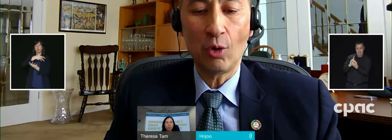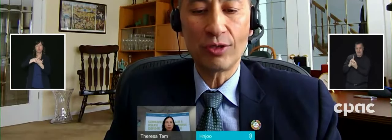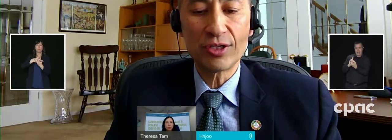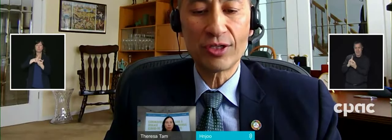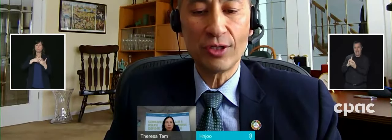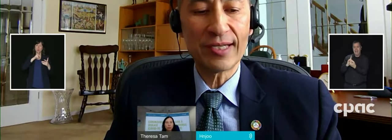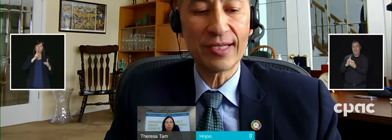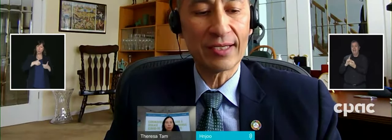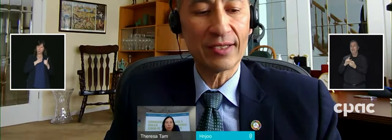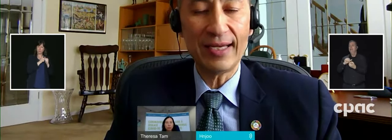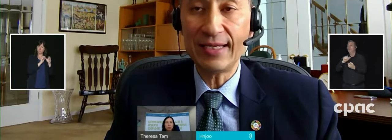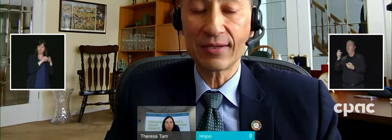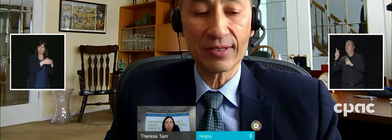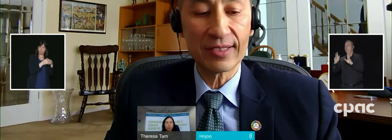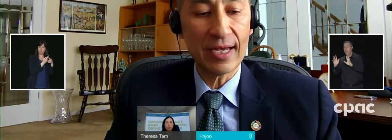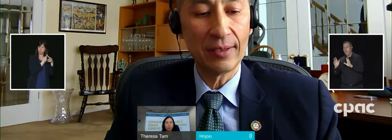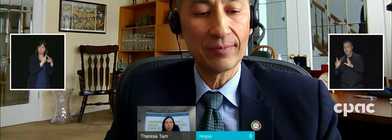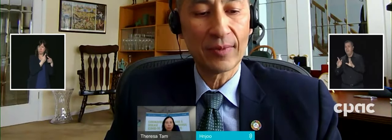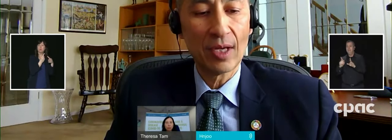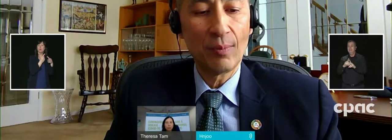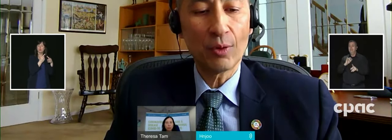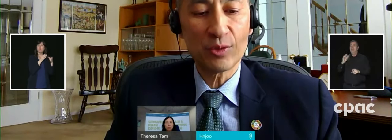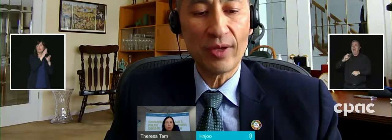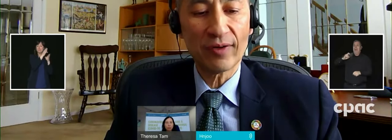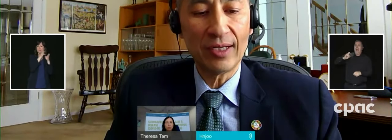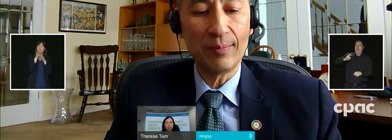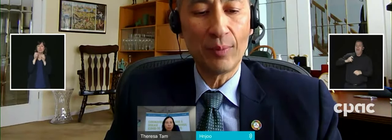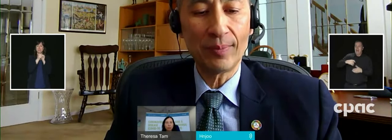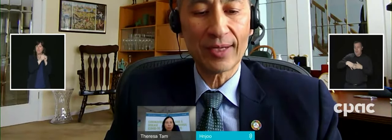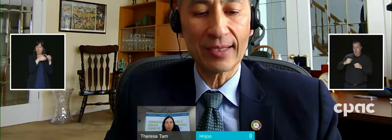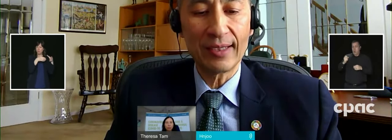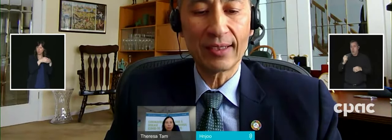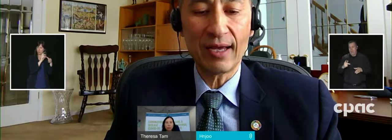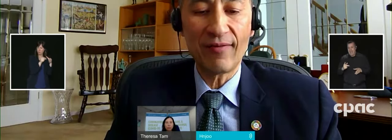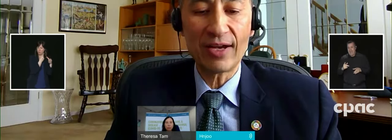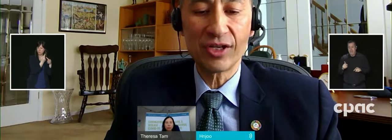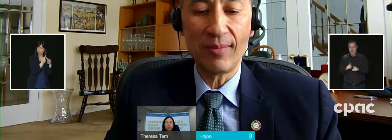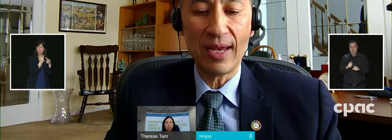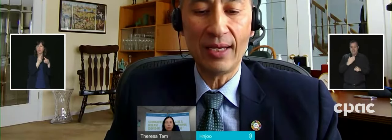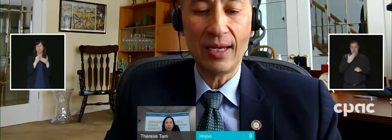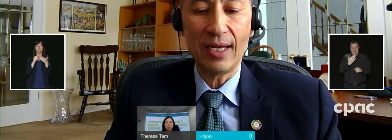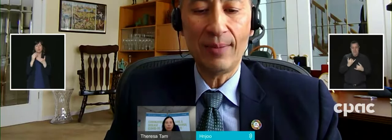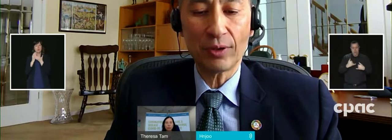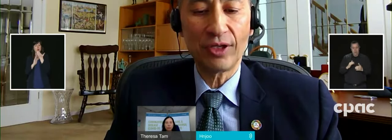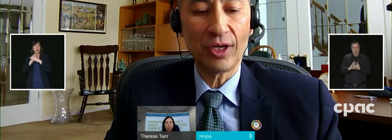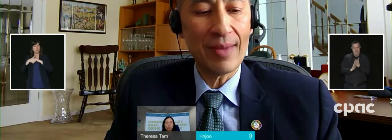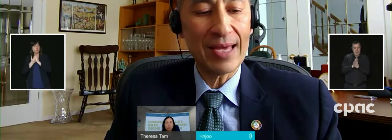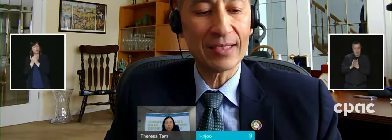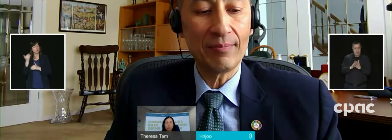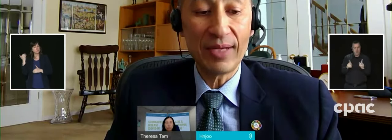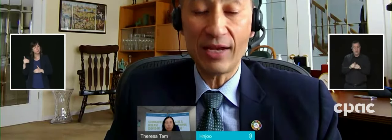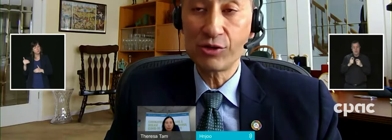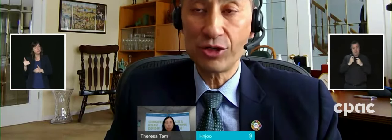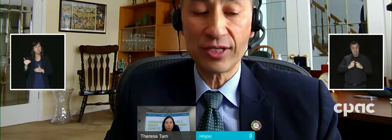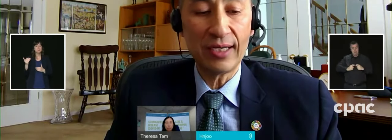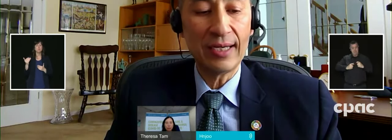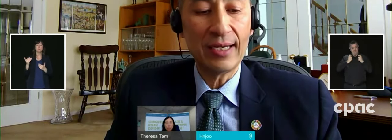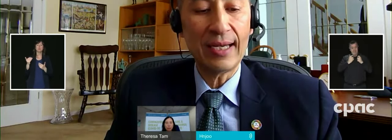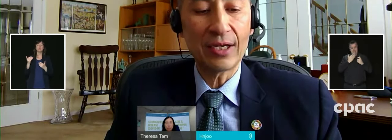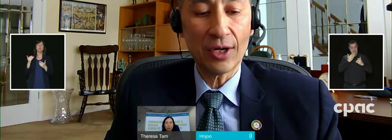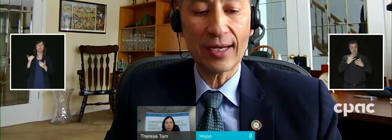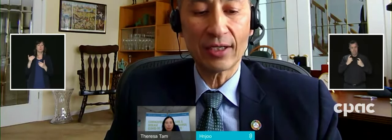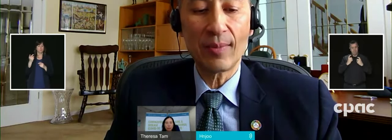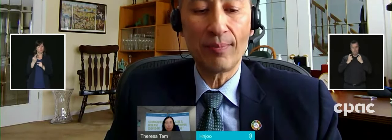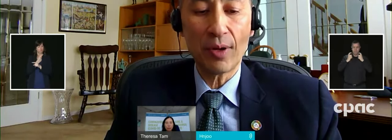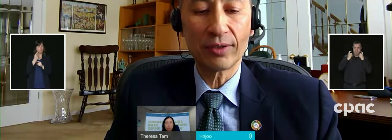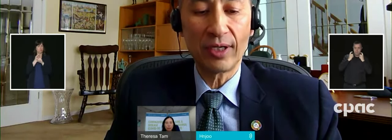foyer aux seules activités essentielles, poursuivre les bonnes pratiques de lavage de mains et porter un masque bien ajusté